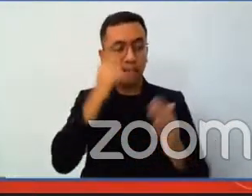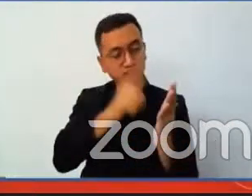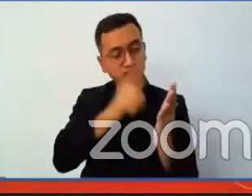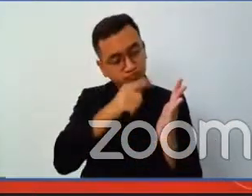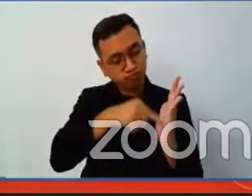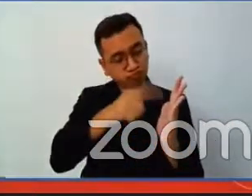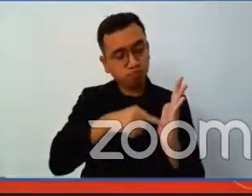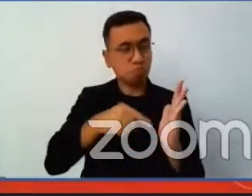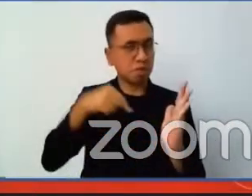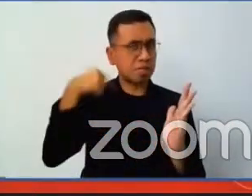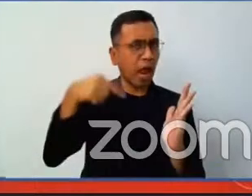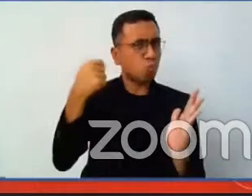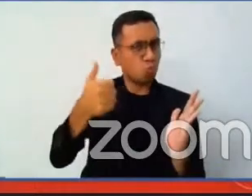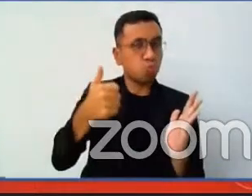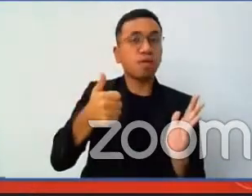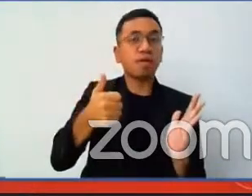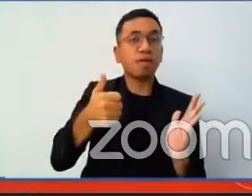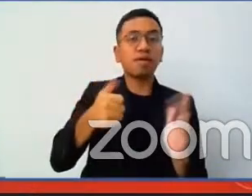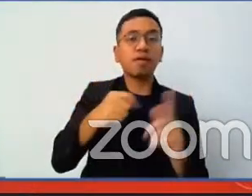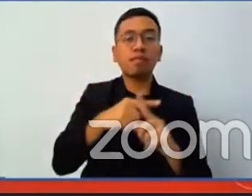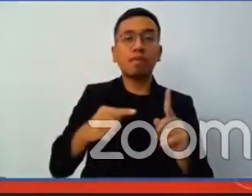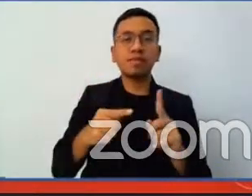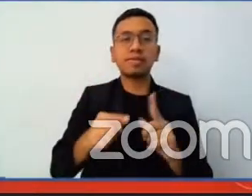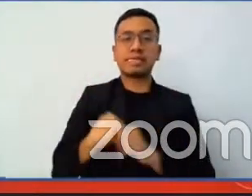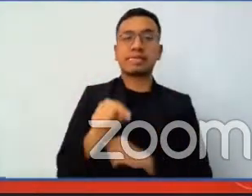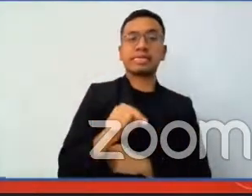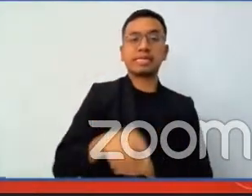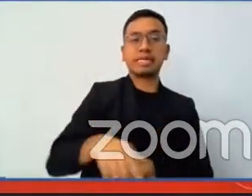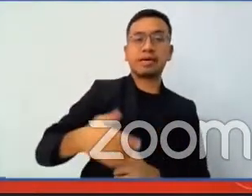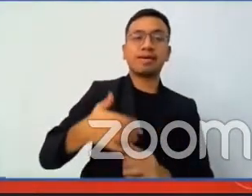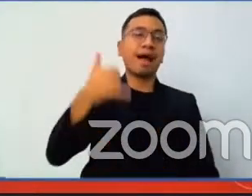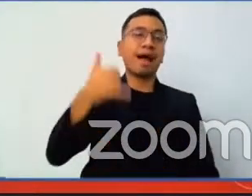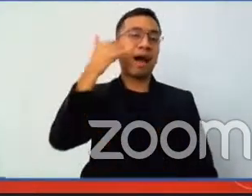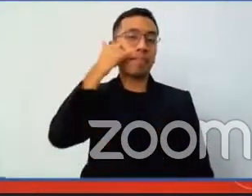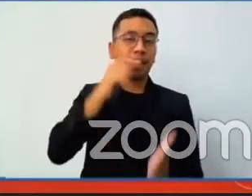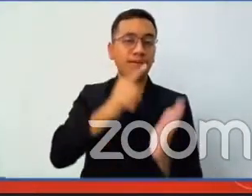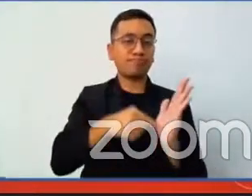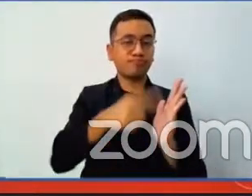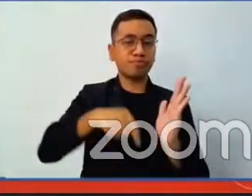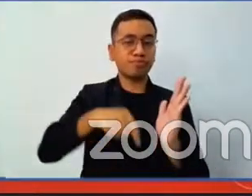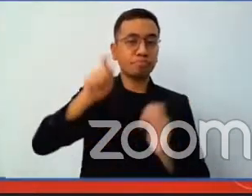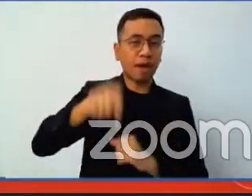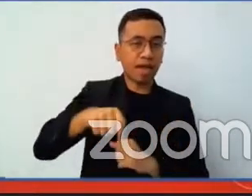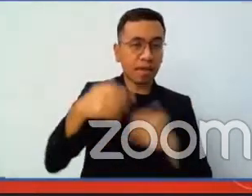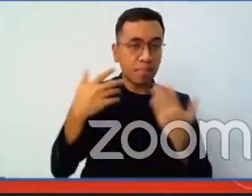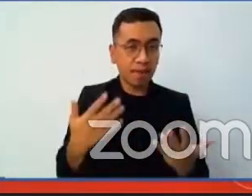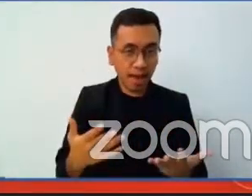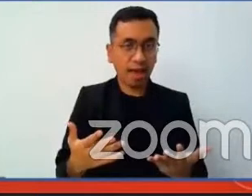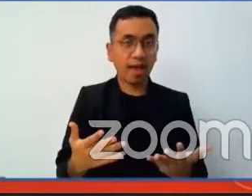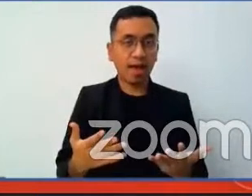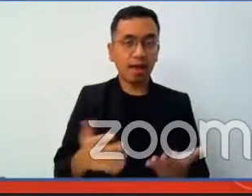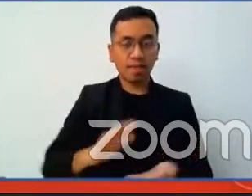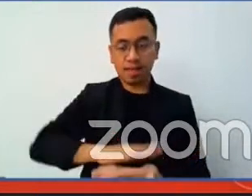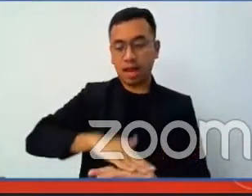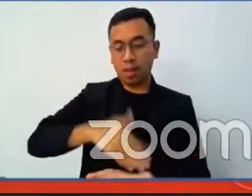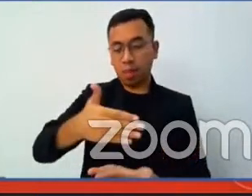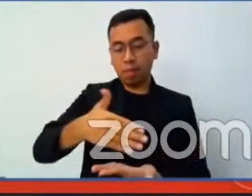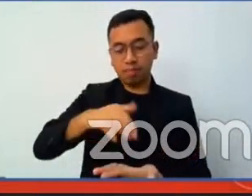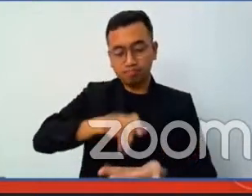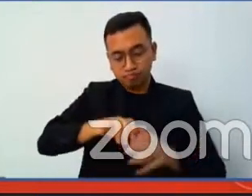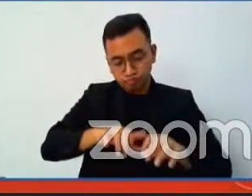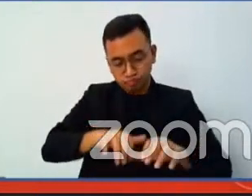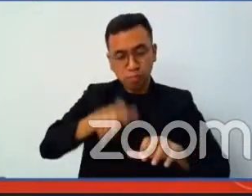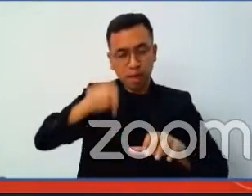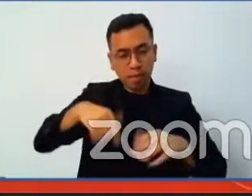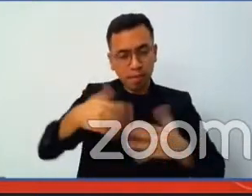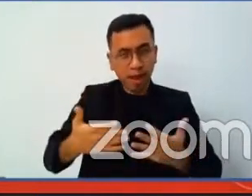tetapi bagaimana mereka menggunakannya dengan baik dan sesuai untuk proses pembelajaran